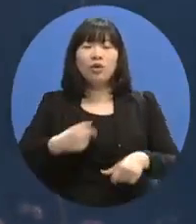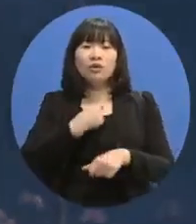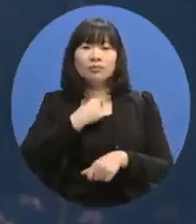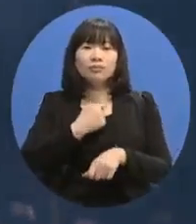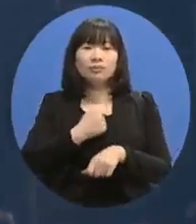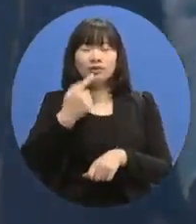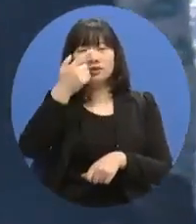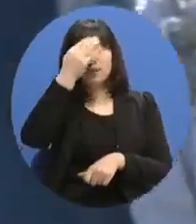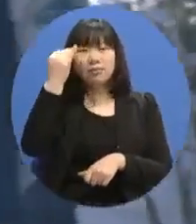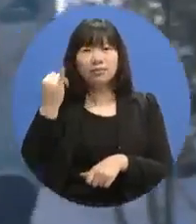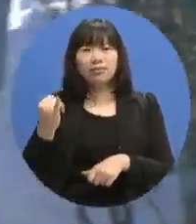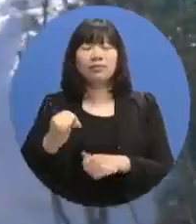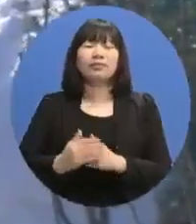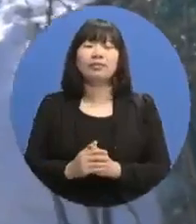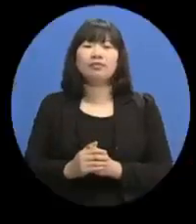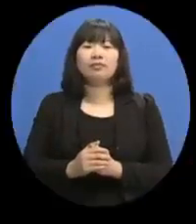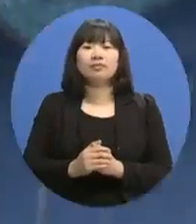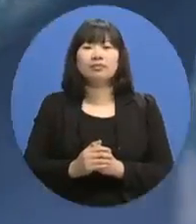할머니.